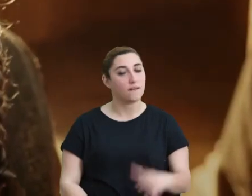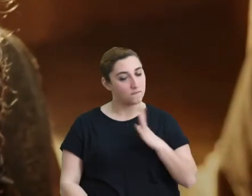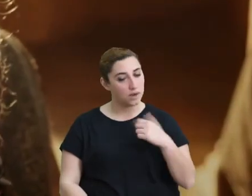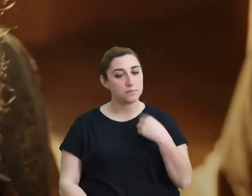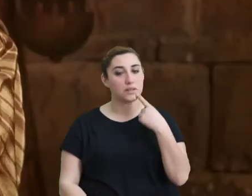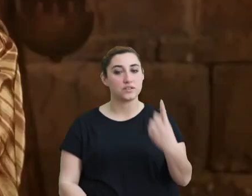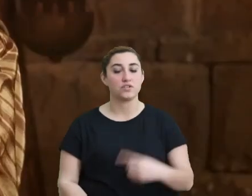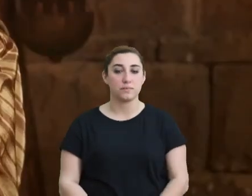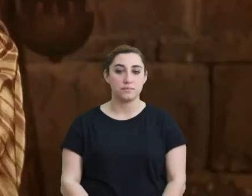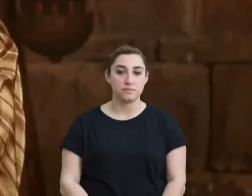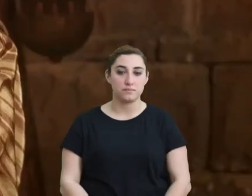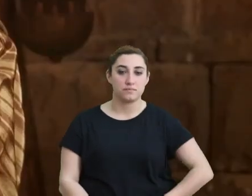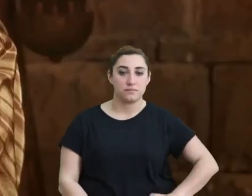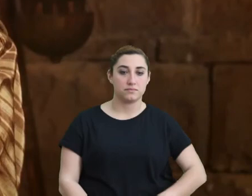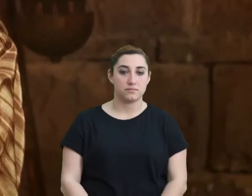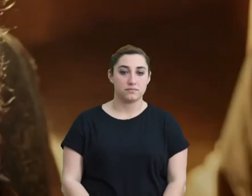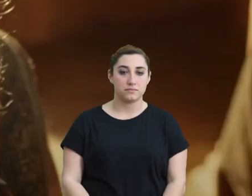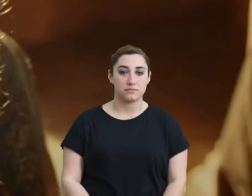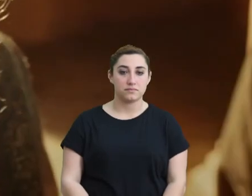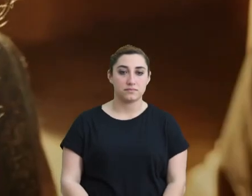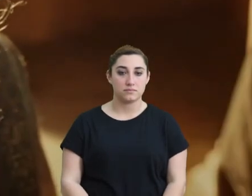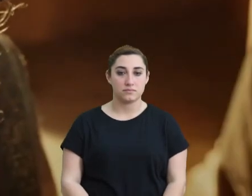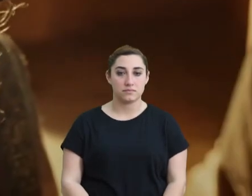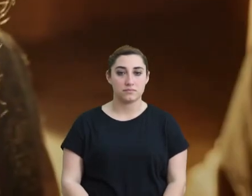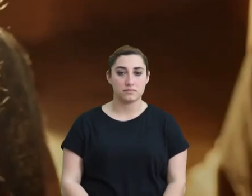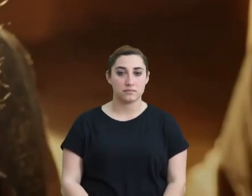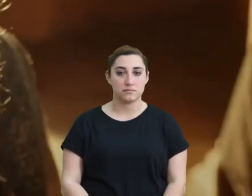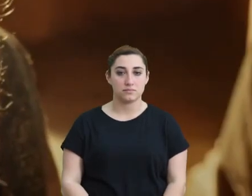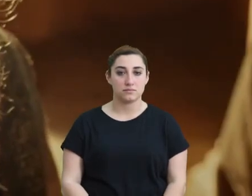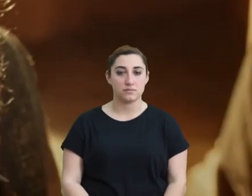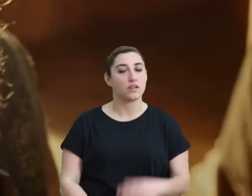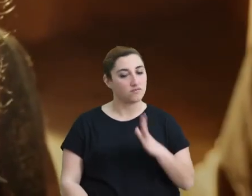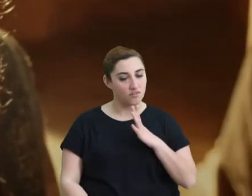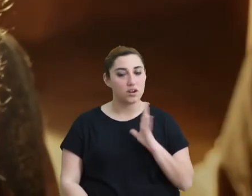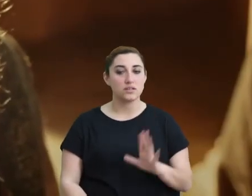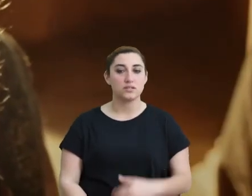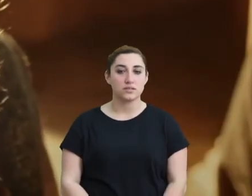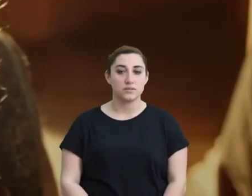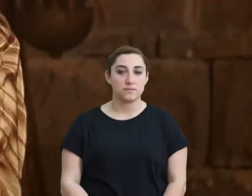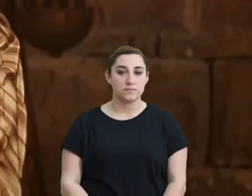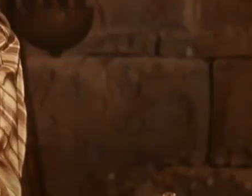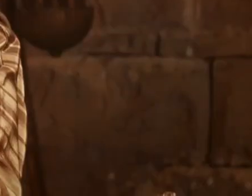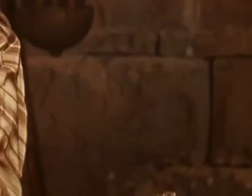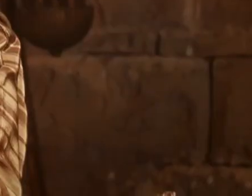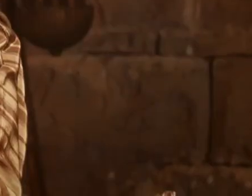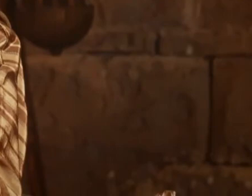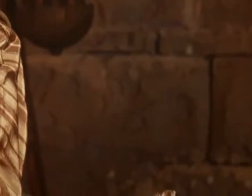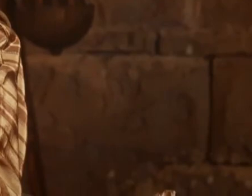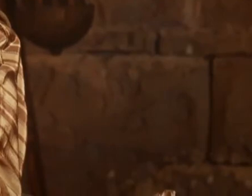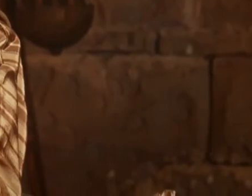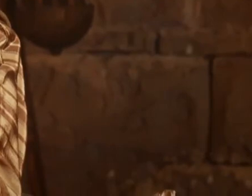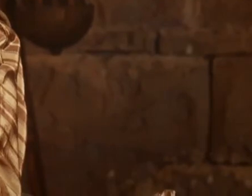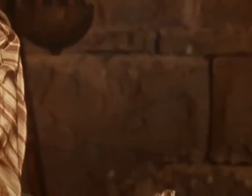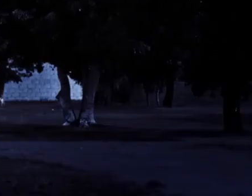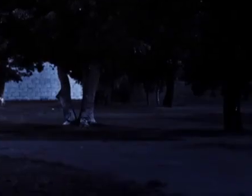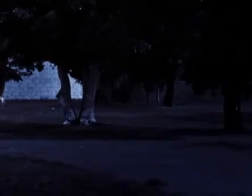Vardır şeyim. Ahiler aralarında bakışıyorlar. Demirci Bayram kasketinin altında vardır. Yandan sarkan ince bir tutam örgü saçıyla